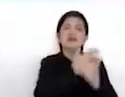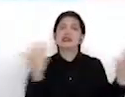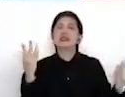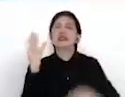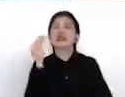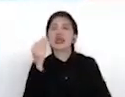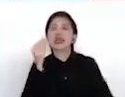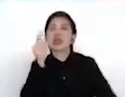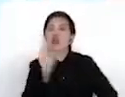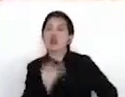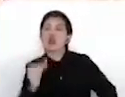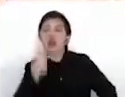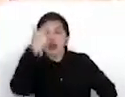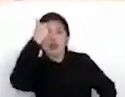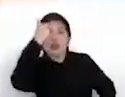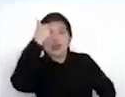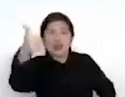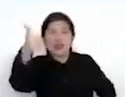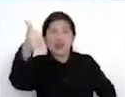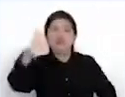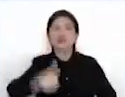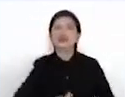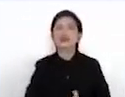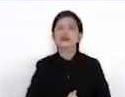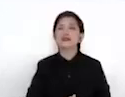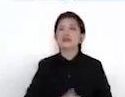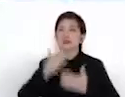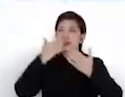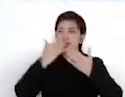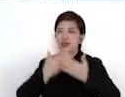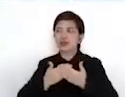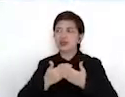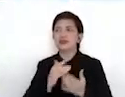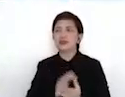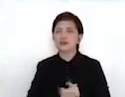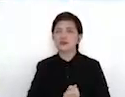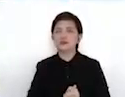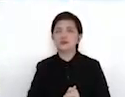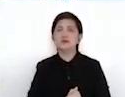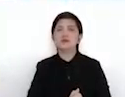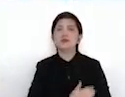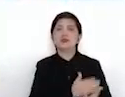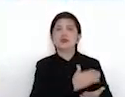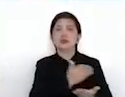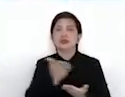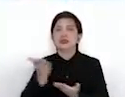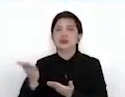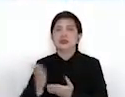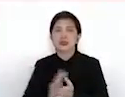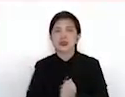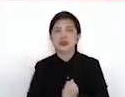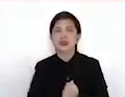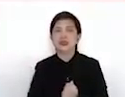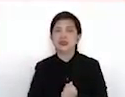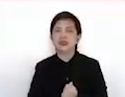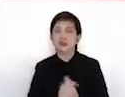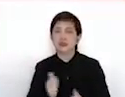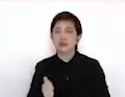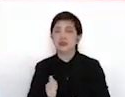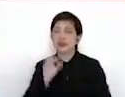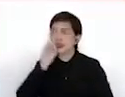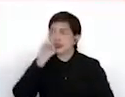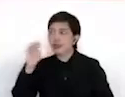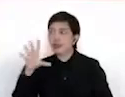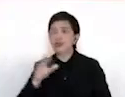pintar-pintarasih baik terima kasih silakan Bapak dan Pong rekun dan bapak Kun Wardana menanggapi jawaban